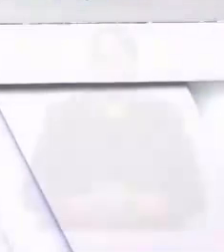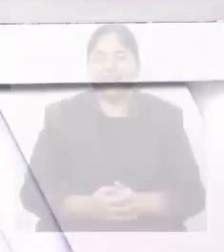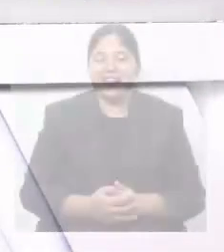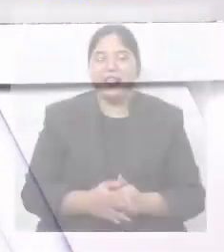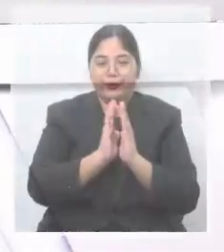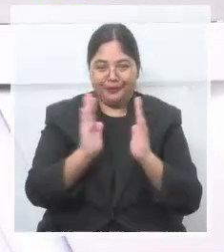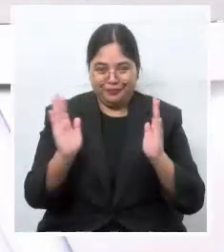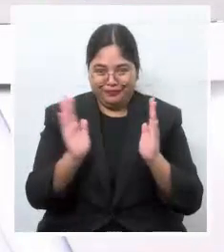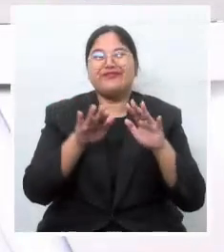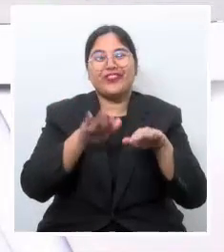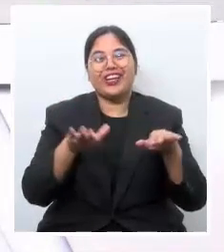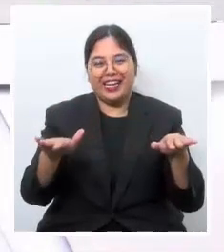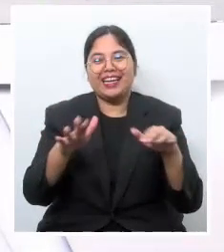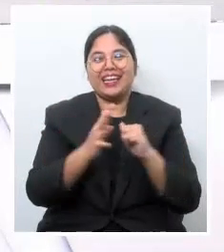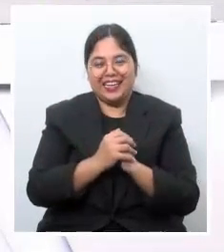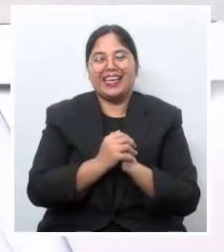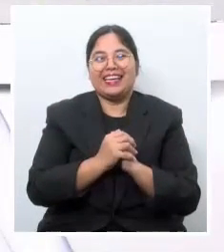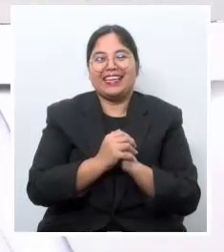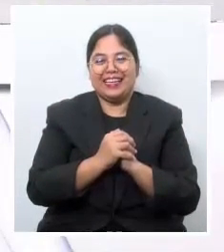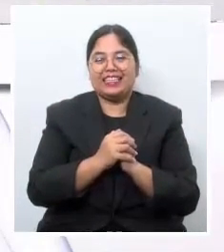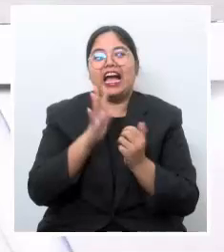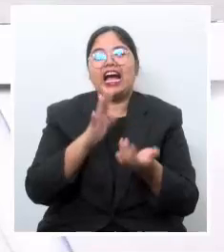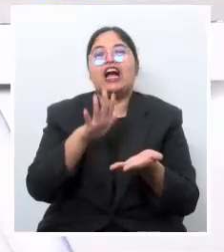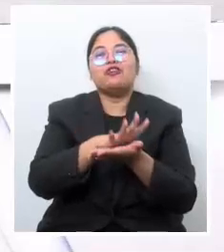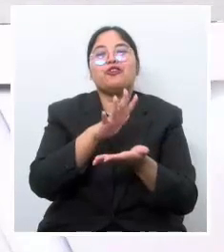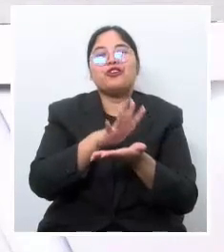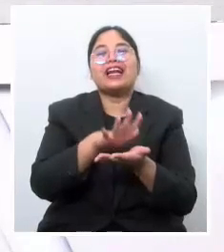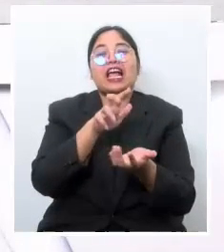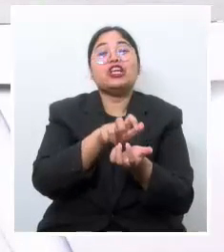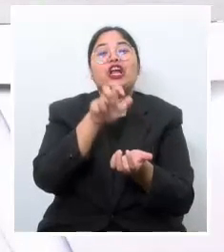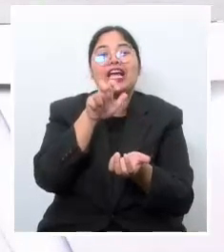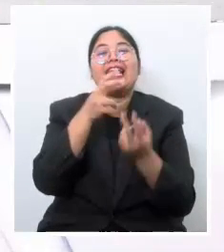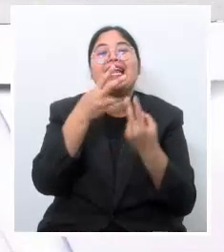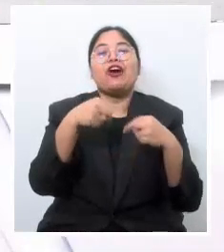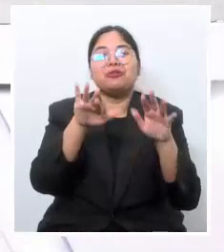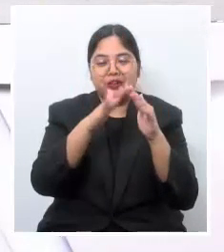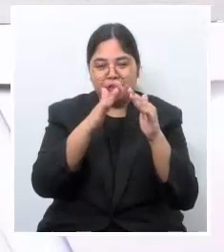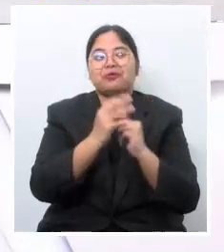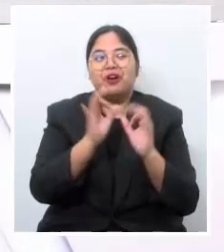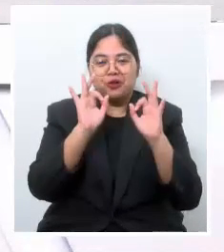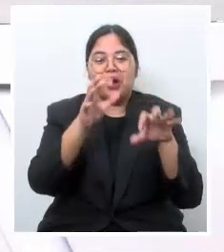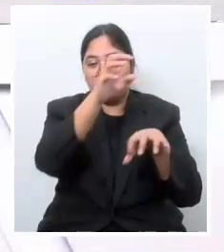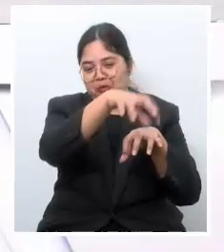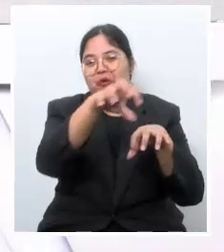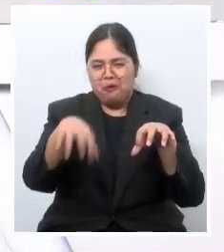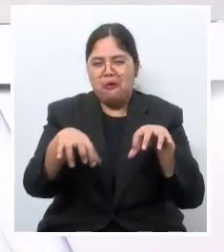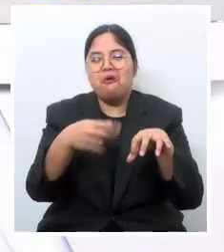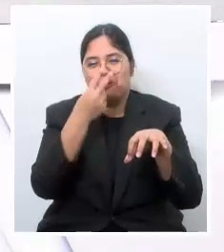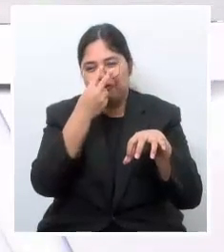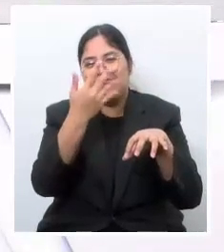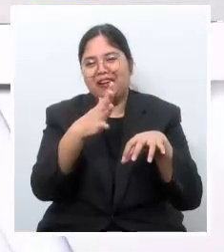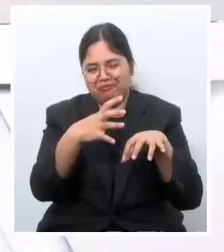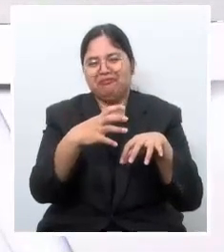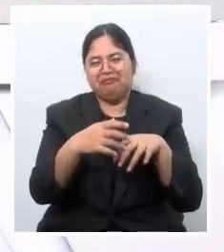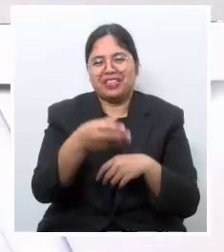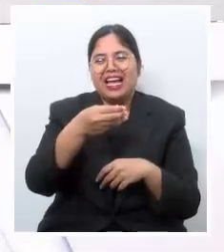ขอบคุณน้องๆสะพานักเรียนจากคอกโคไดควนค่ะนะคะกับอีกหนึสถานที่ที่น่าสนใจบอกเลยว่าน่าเรียนมากๆเลยนะคะขอบคุณ